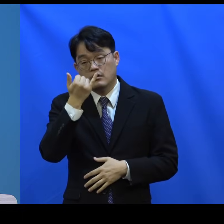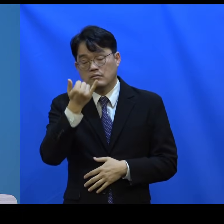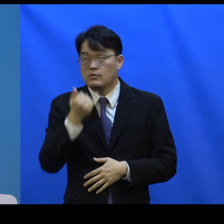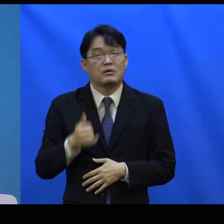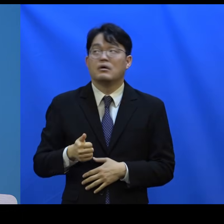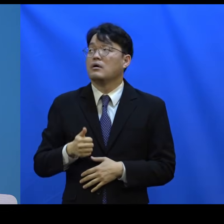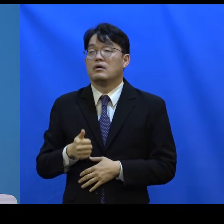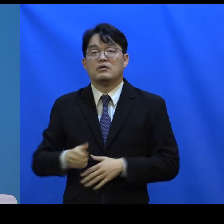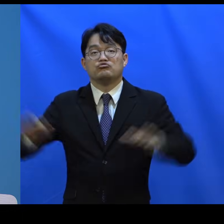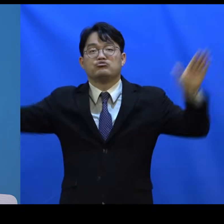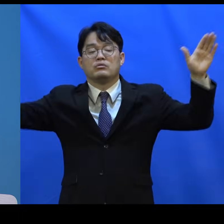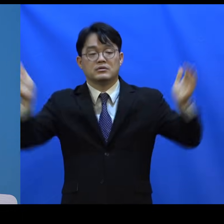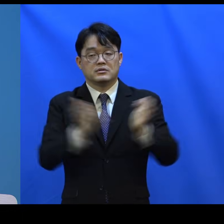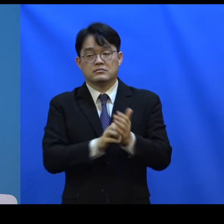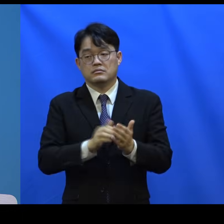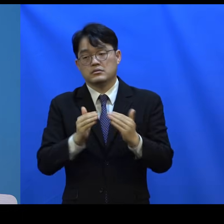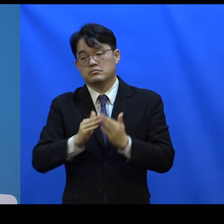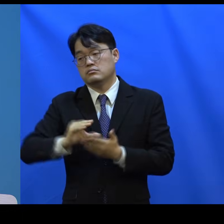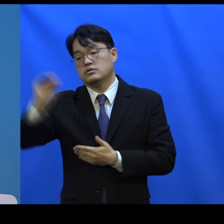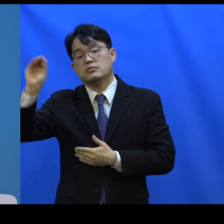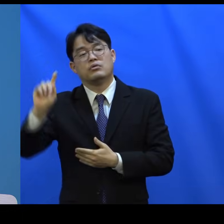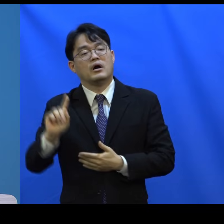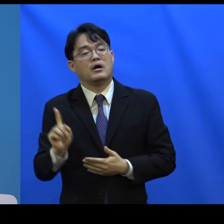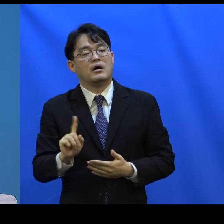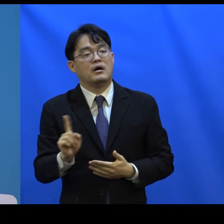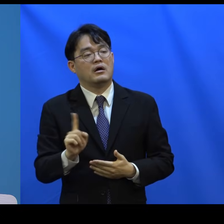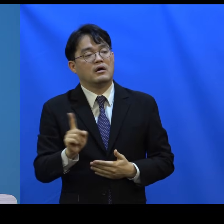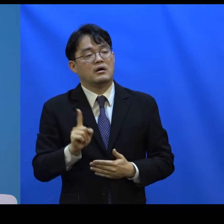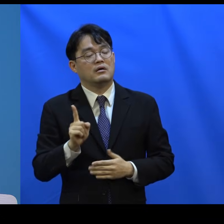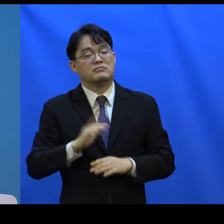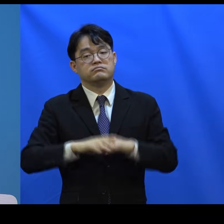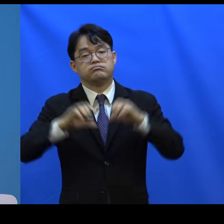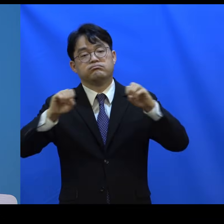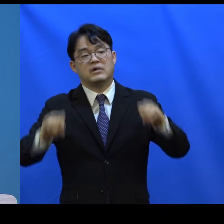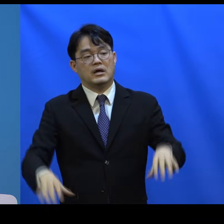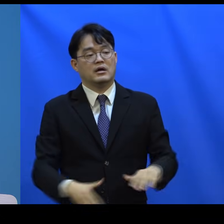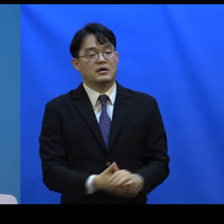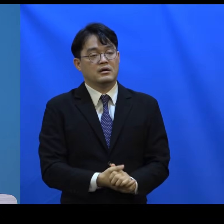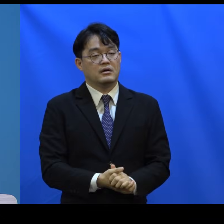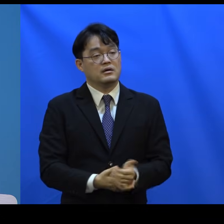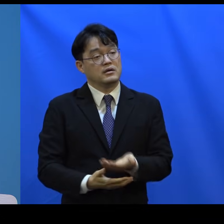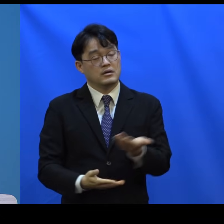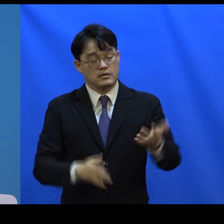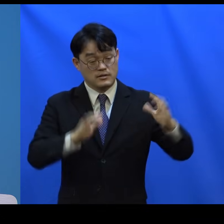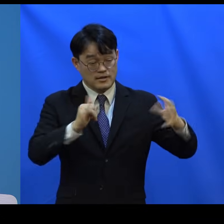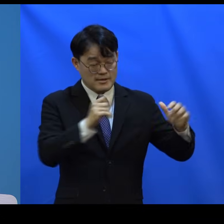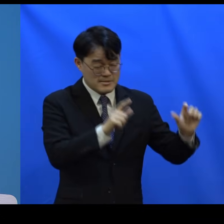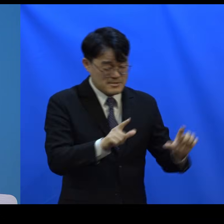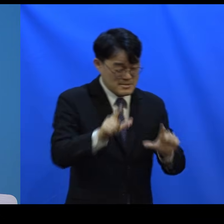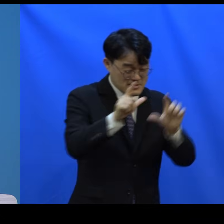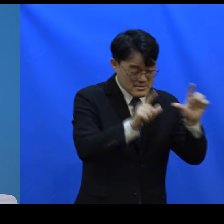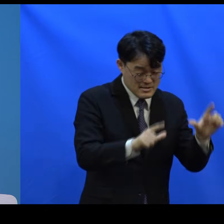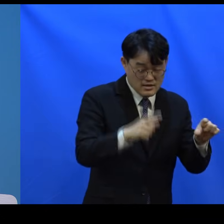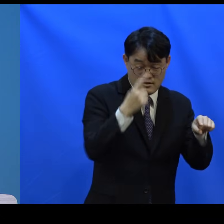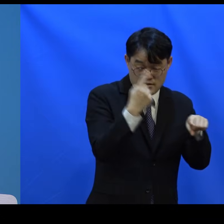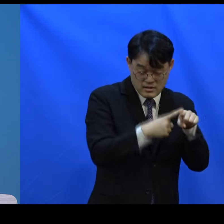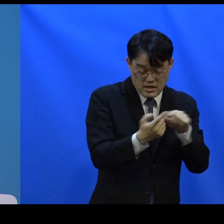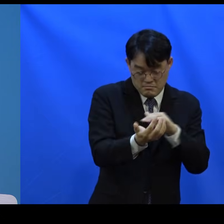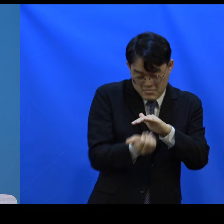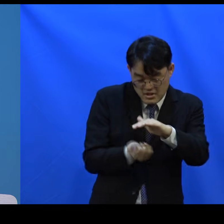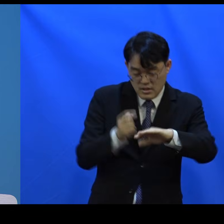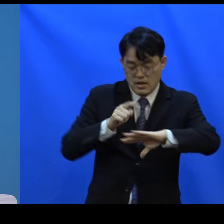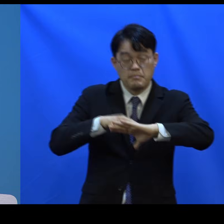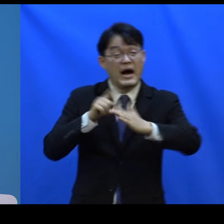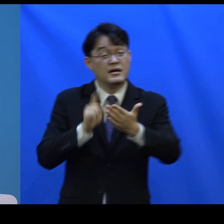살아가다 보면 예배에 집중력 들어가기 쉽지 않아요. 여러분 세상에 막 살다가 주일날 와서 막 집중하는 드린다 쉽지 않아요. 그러니까 미리 준비해